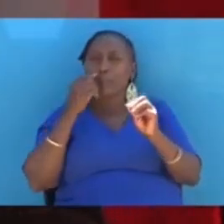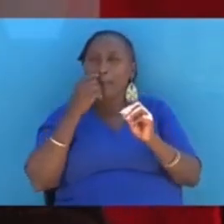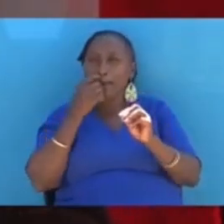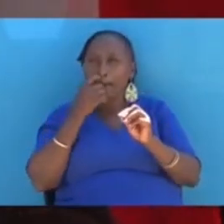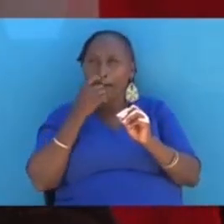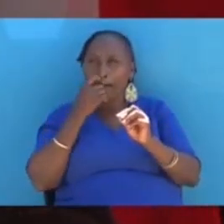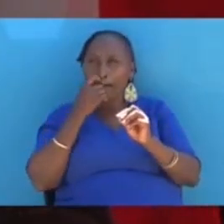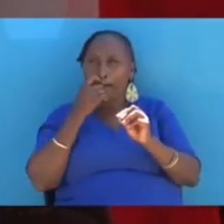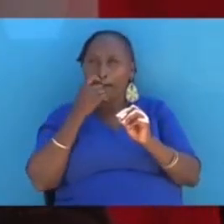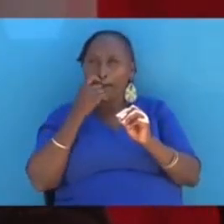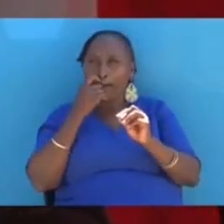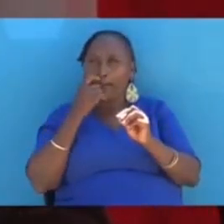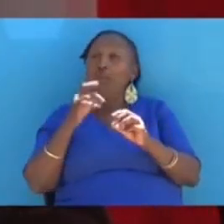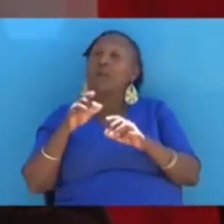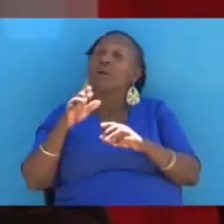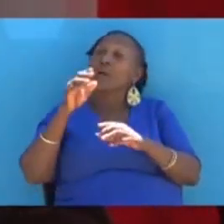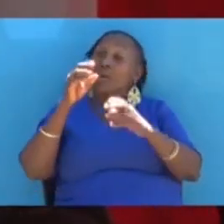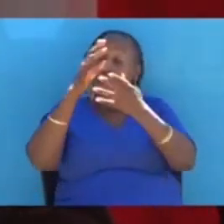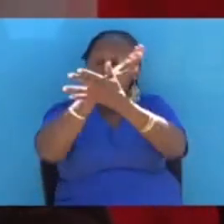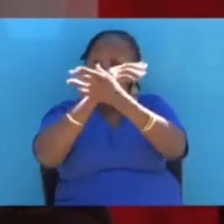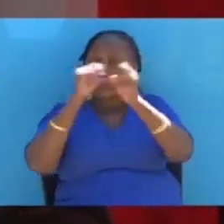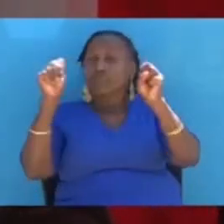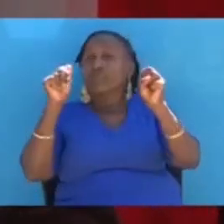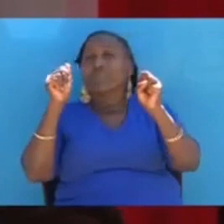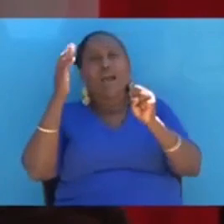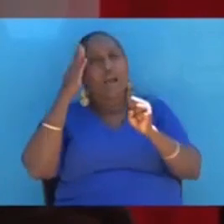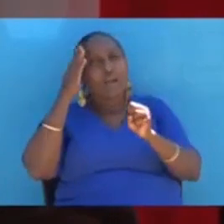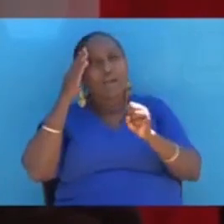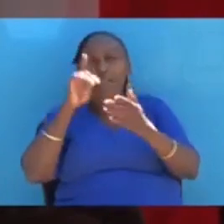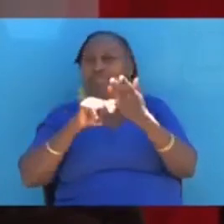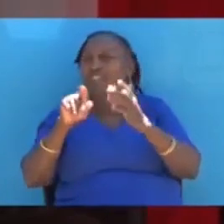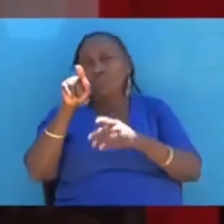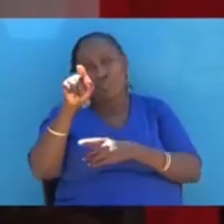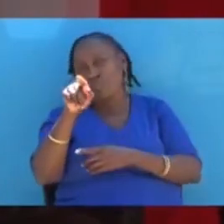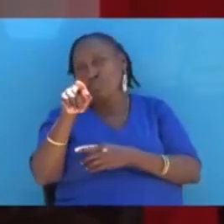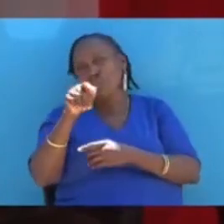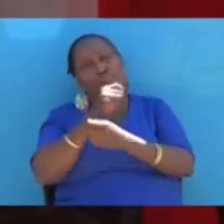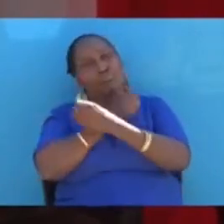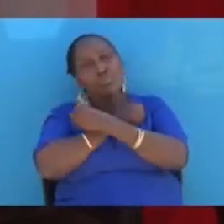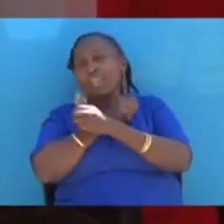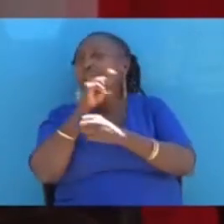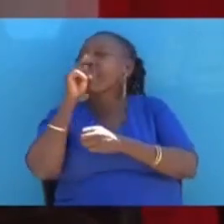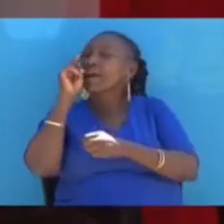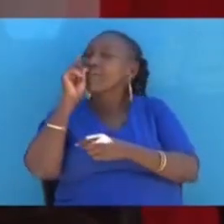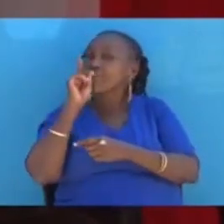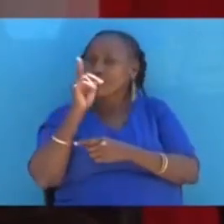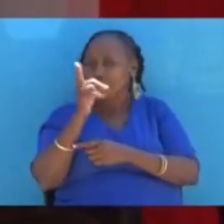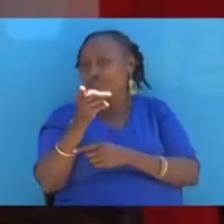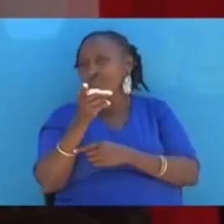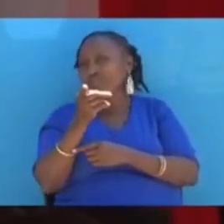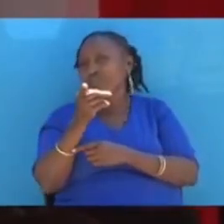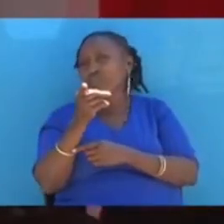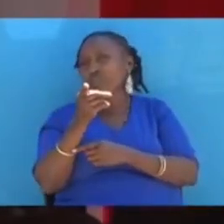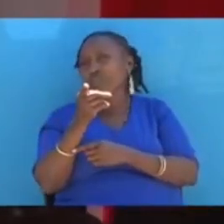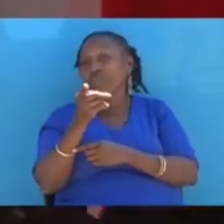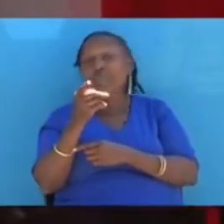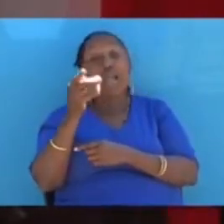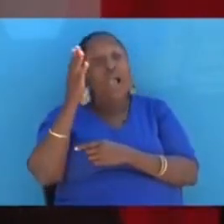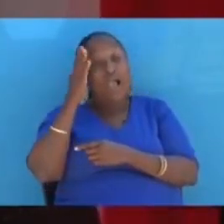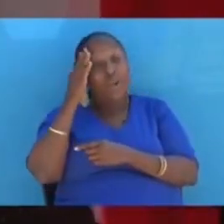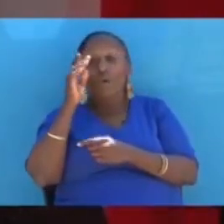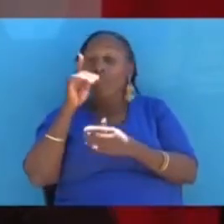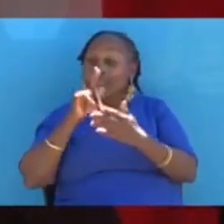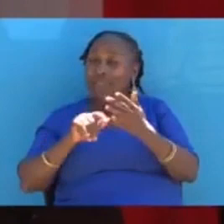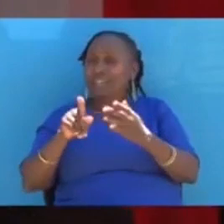rais alijua mlipenda yeye, na alijua hiyo propaganda na kuziwa uoga ni kitu tu ya kupita.